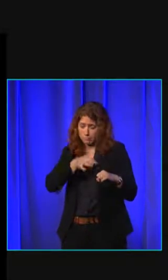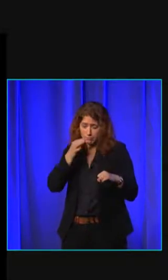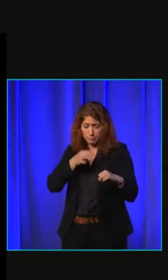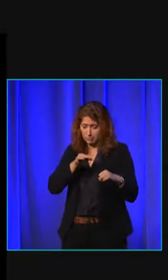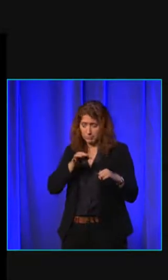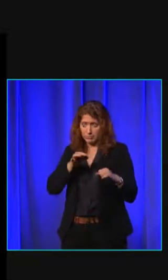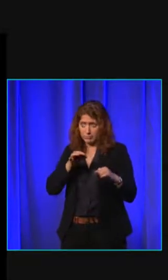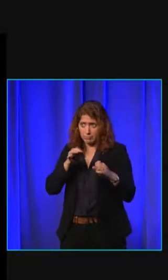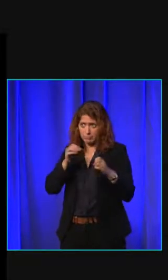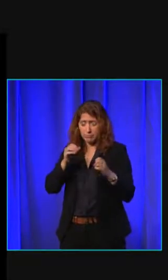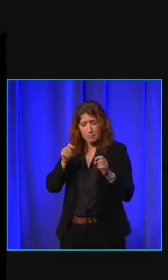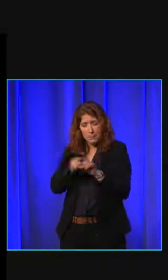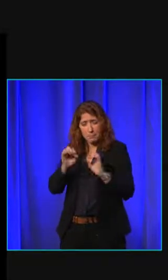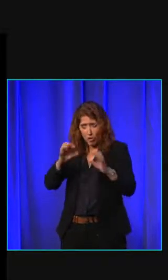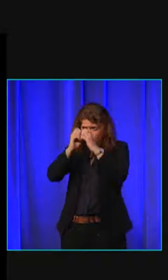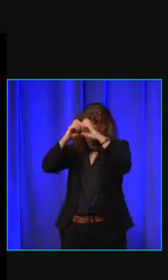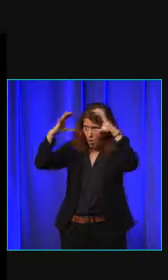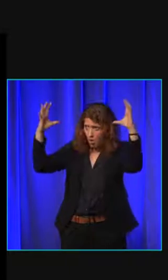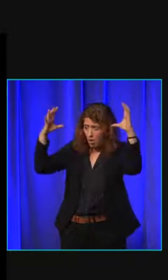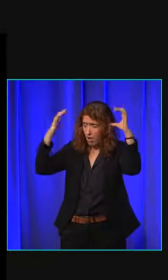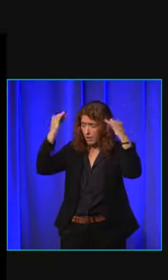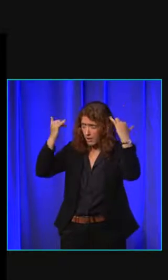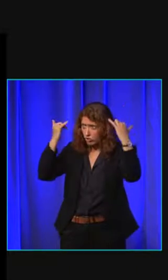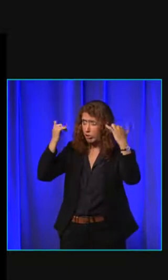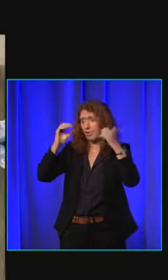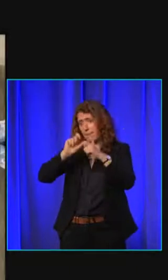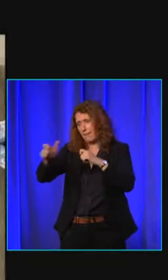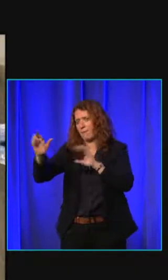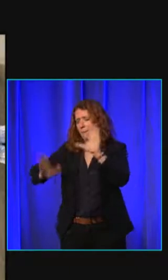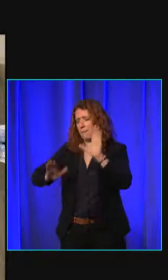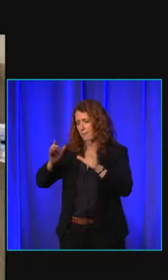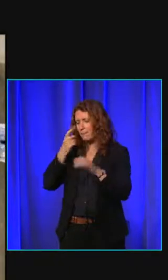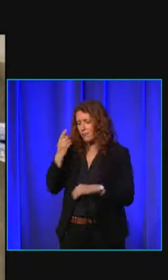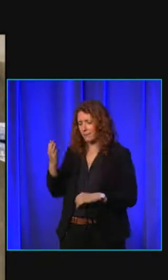l'action qu'elle va imaginer et mimer ensuite. On l'écoute.